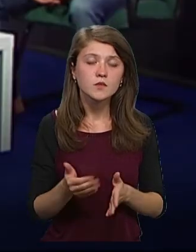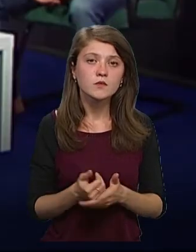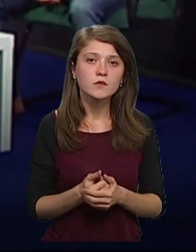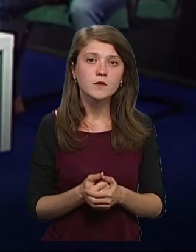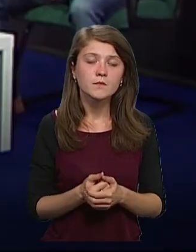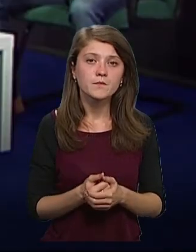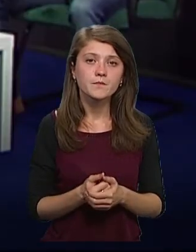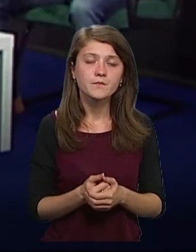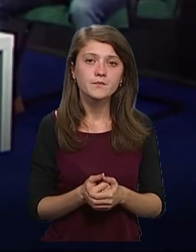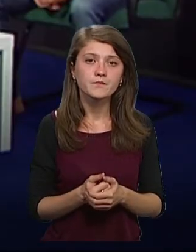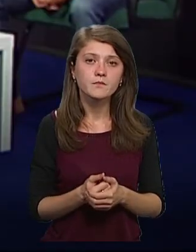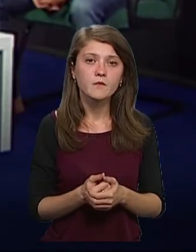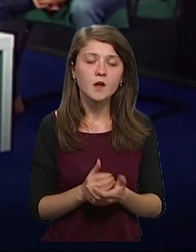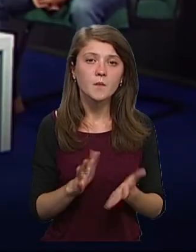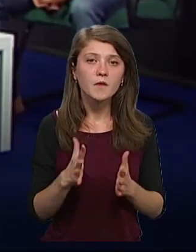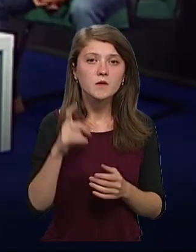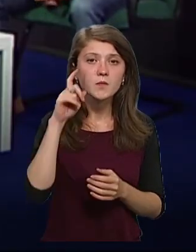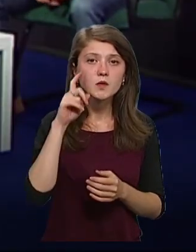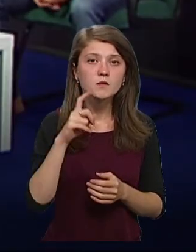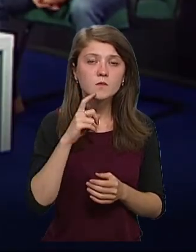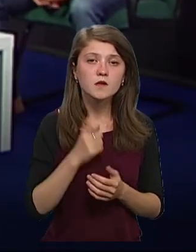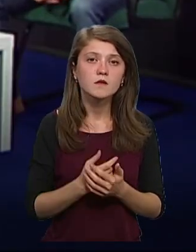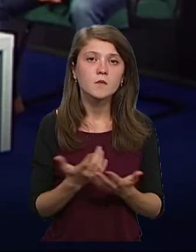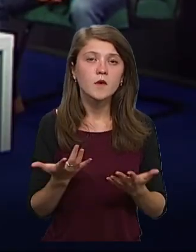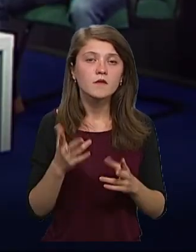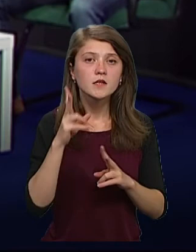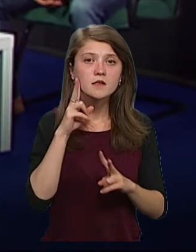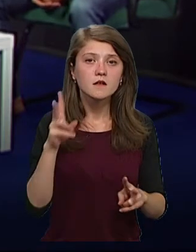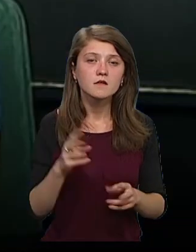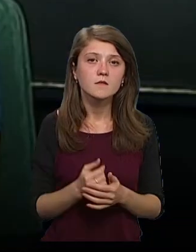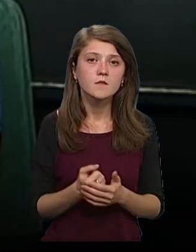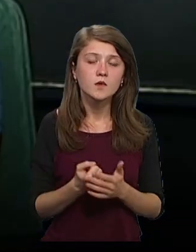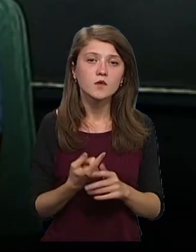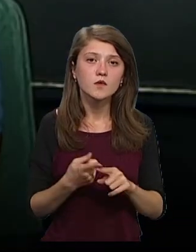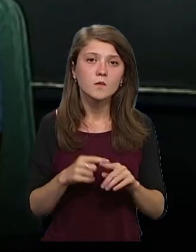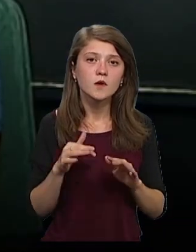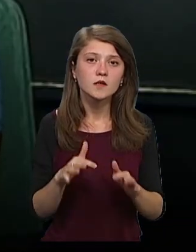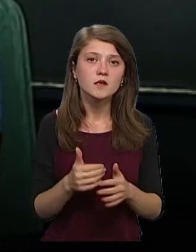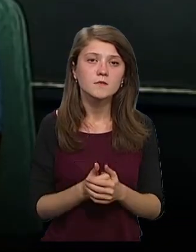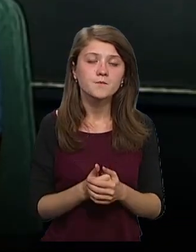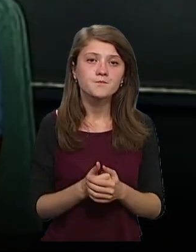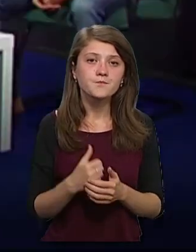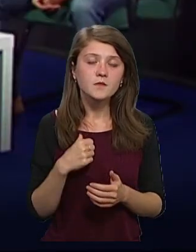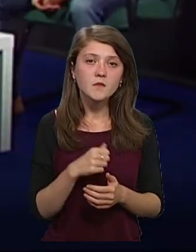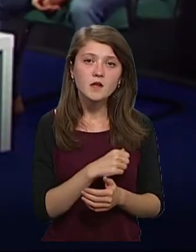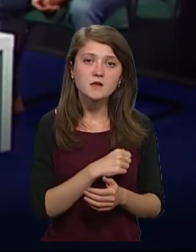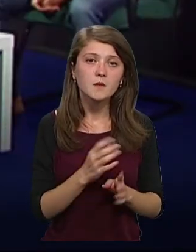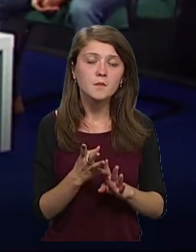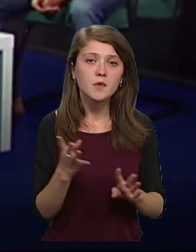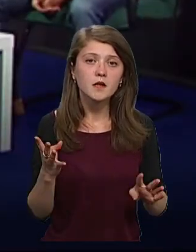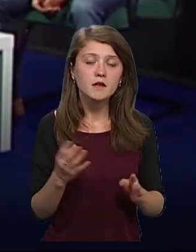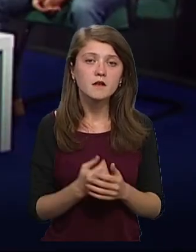певні непорозуміння, певні незнання щодо цього процесу. Насамперед, для